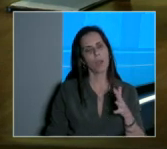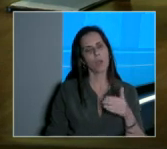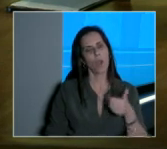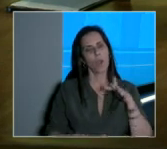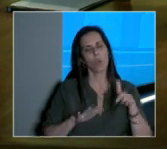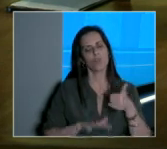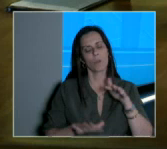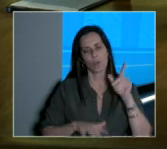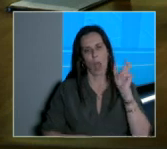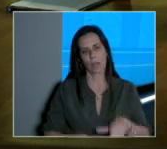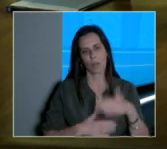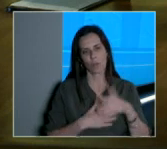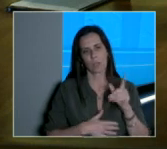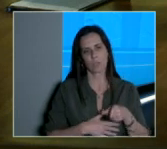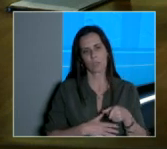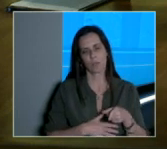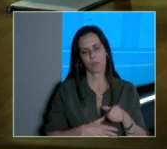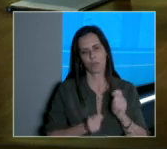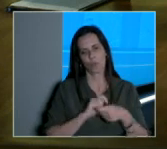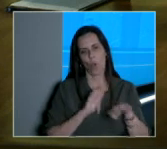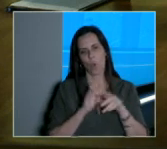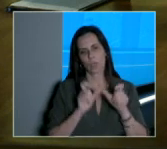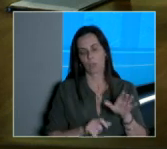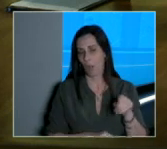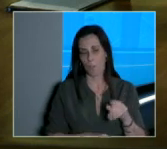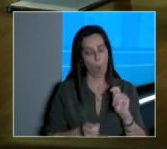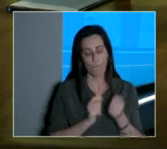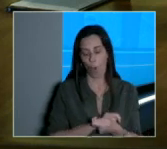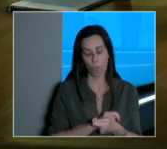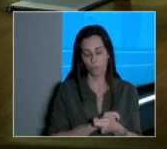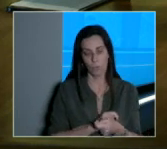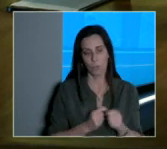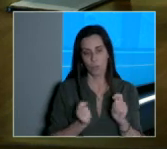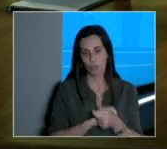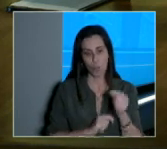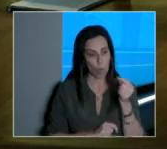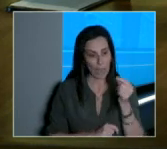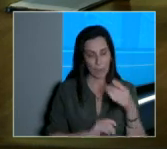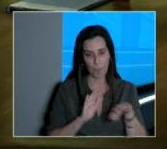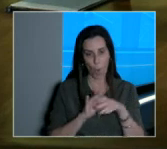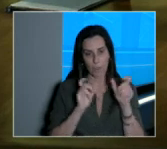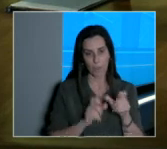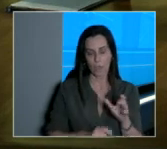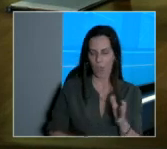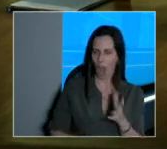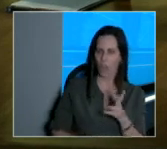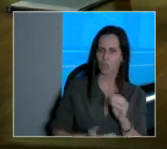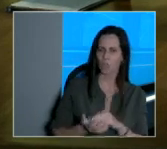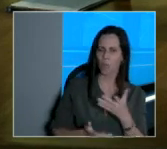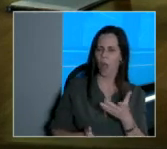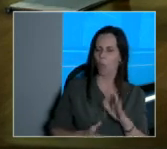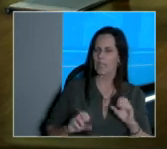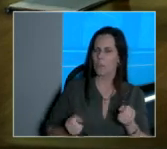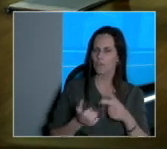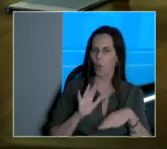ראש הממשלה הוא האדם האחרון שצריך את שינוי חוק החסינות, גם פה הפכו שינוי קטן בחוק החסינות. הוא האחרון שצריך, למה הוא כל כך